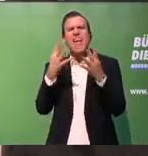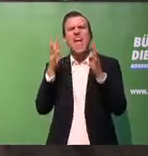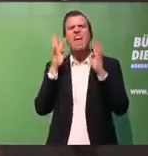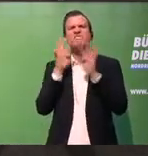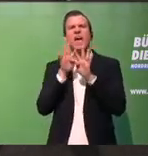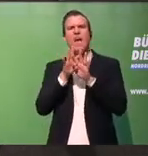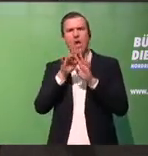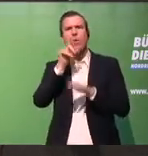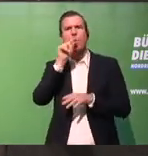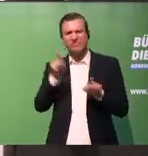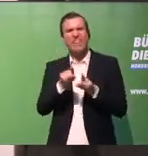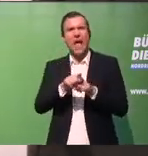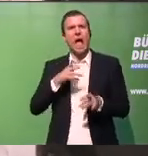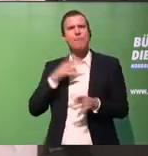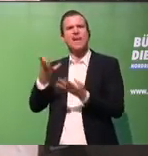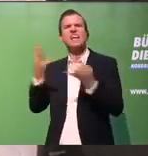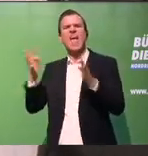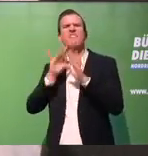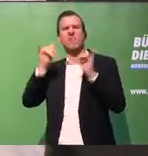Käfigkühe.